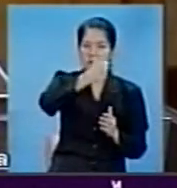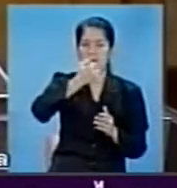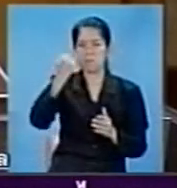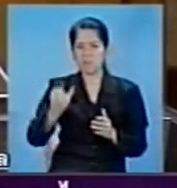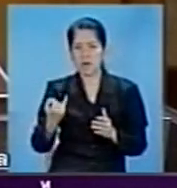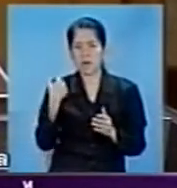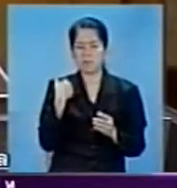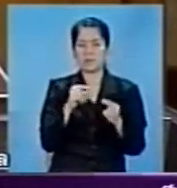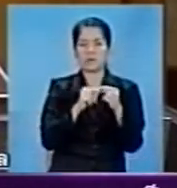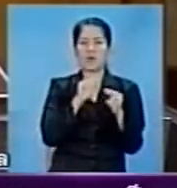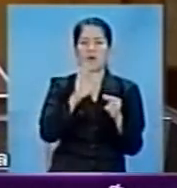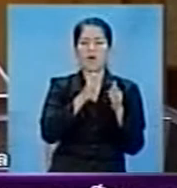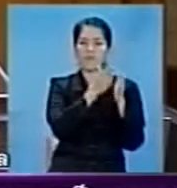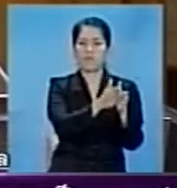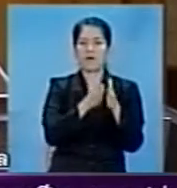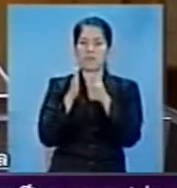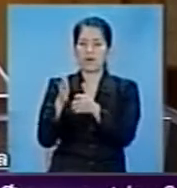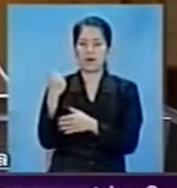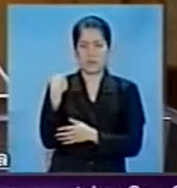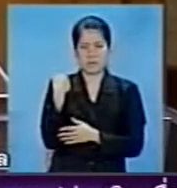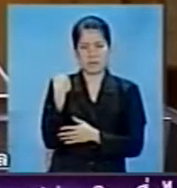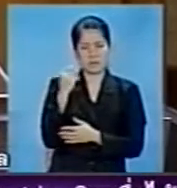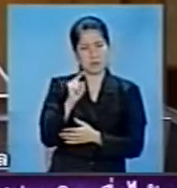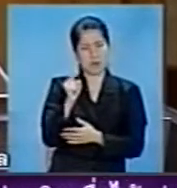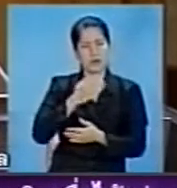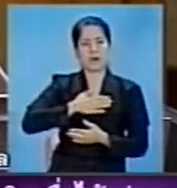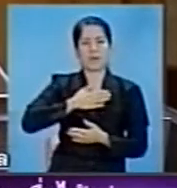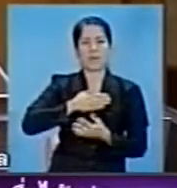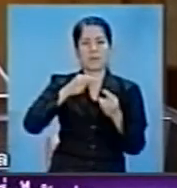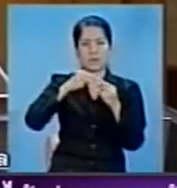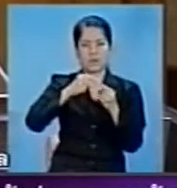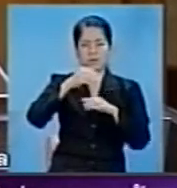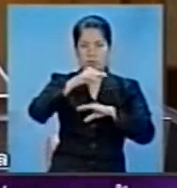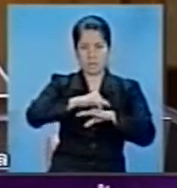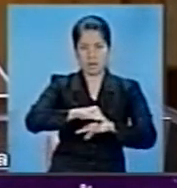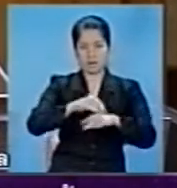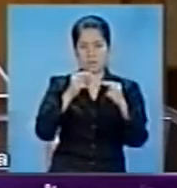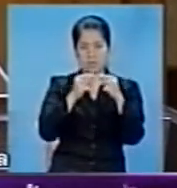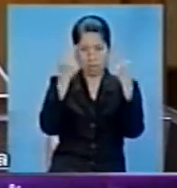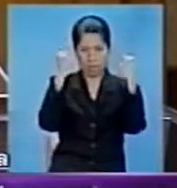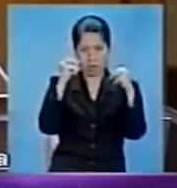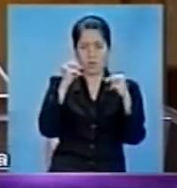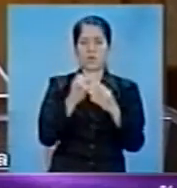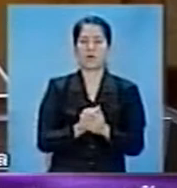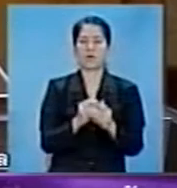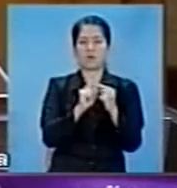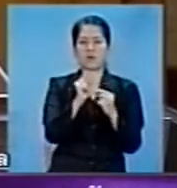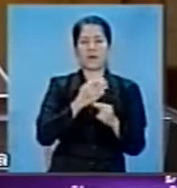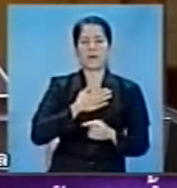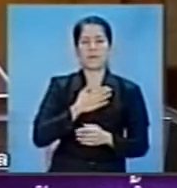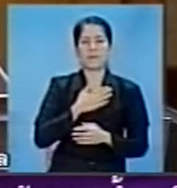หรือไม่ผมก็กลับมายืนอยู่ตรงนี้ในสภาแห่งนี้ครับว่าผมไม่ม